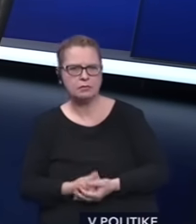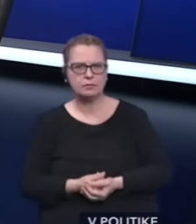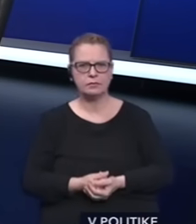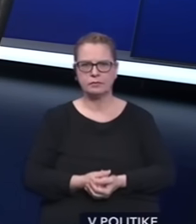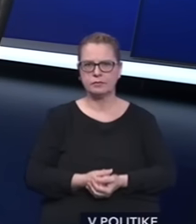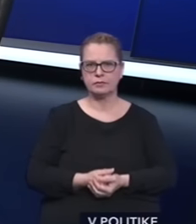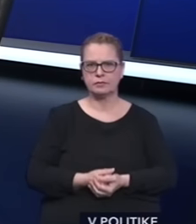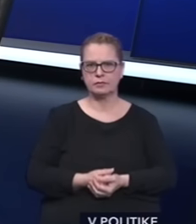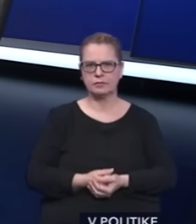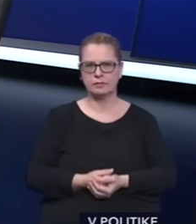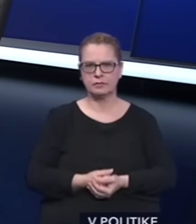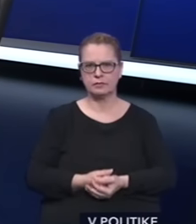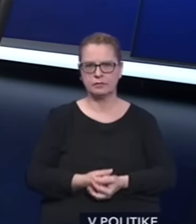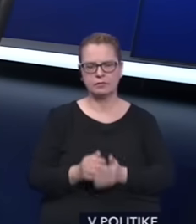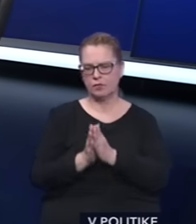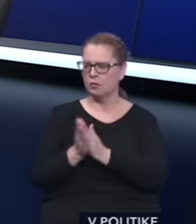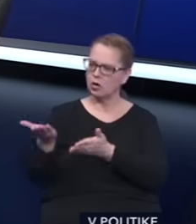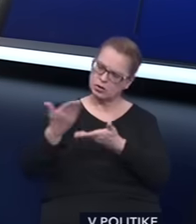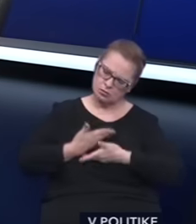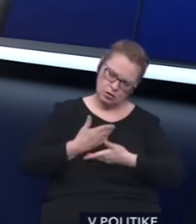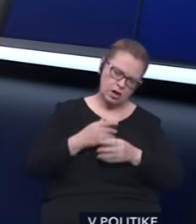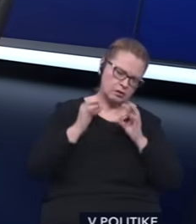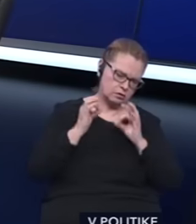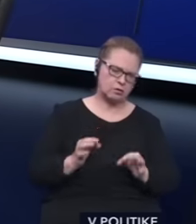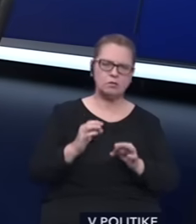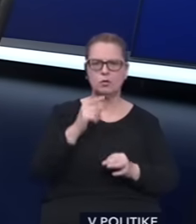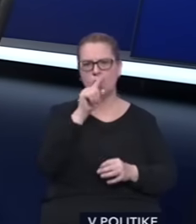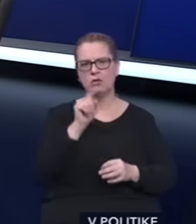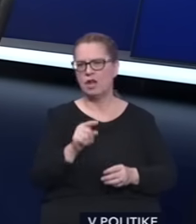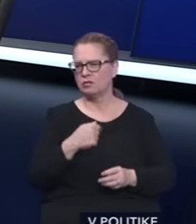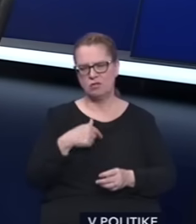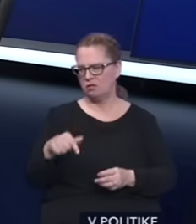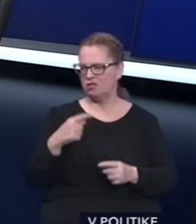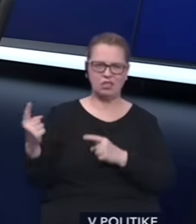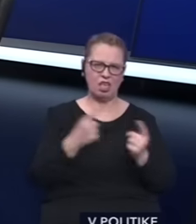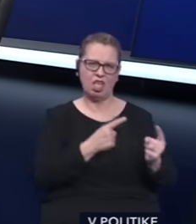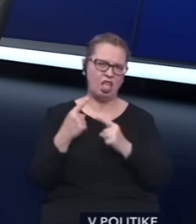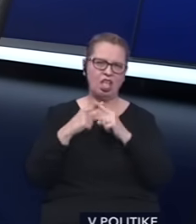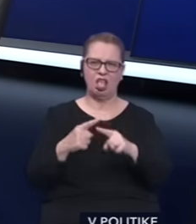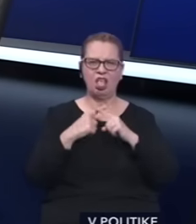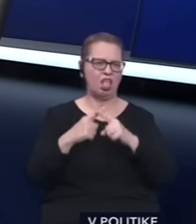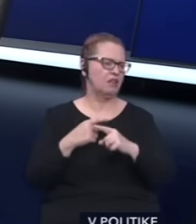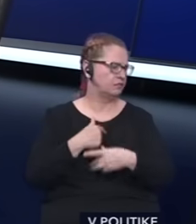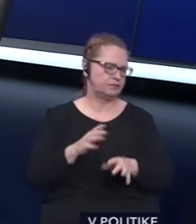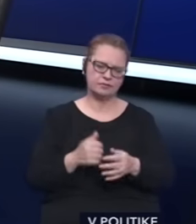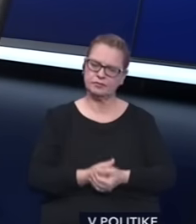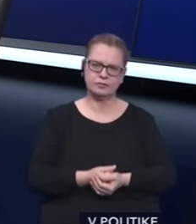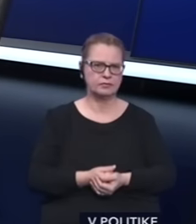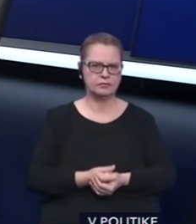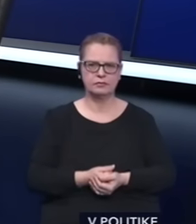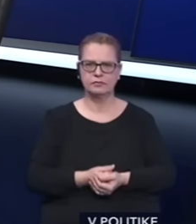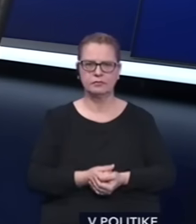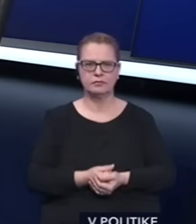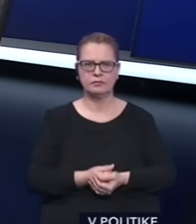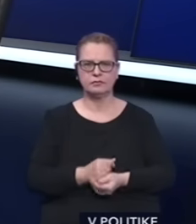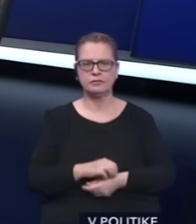Gröling. Dajte mi nejakú zmysluplnú otázku, lebo vidíme, že sa tu takýmto spôsobom doťahujeme, tak poďme sa rozprávať o tom, že čo chceme priniesť Slovensko.